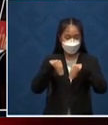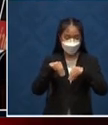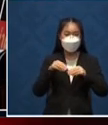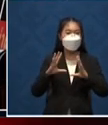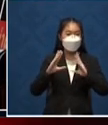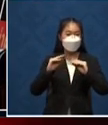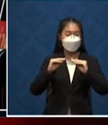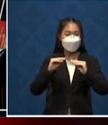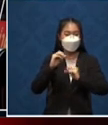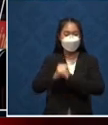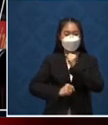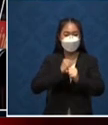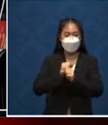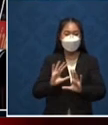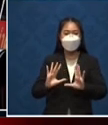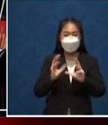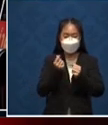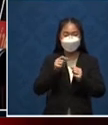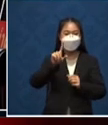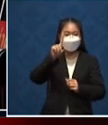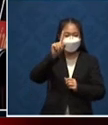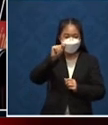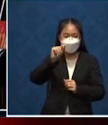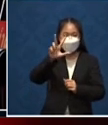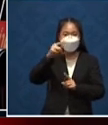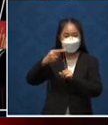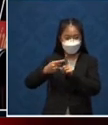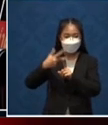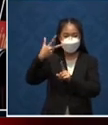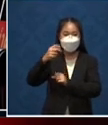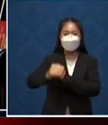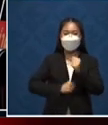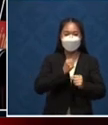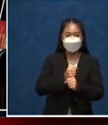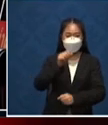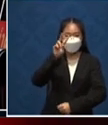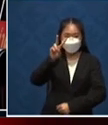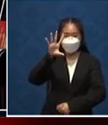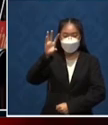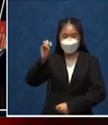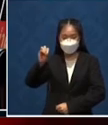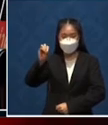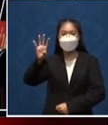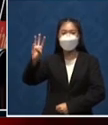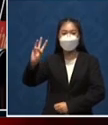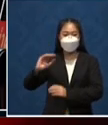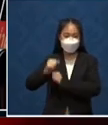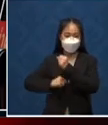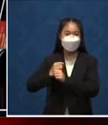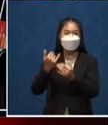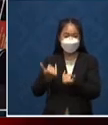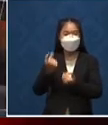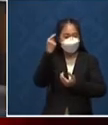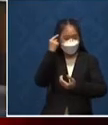รในวันที่23มีนาคม2566นี้เชื่อมั่นครับว่าจะเข้าสู่การเลือกตั้งและ